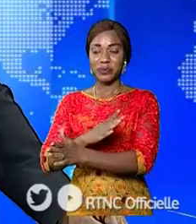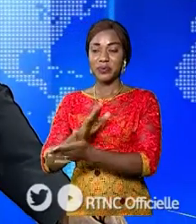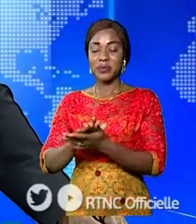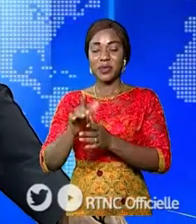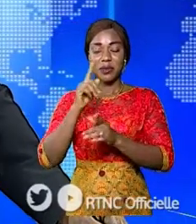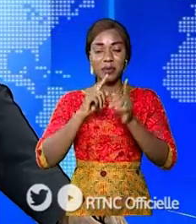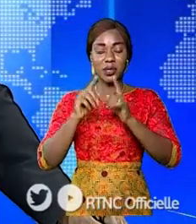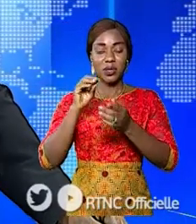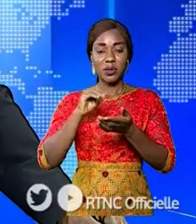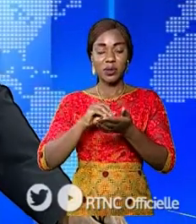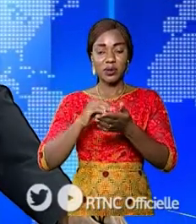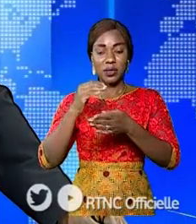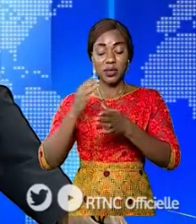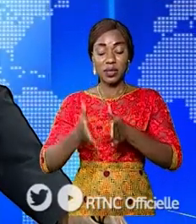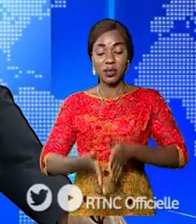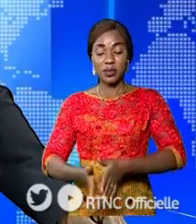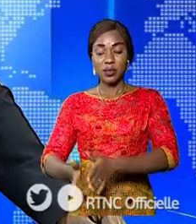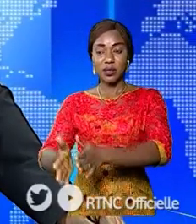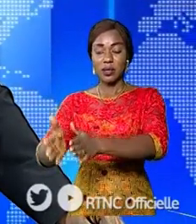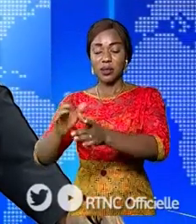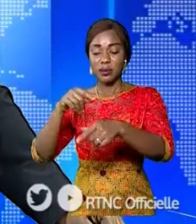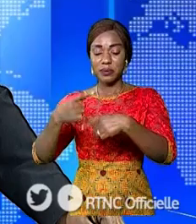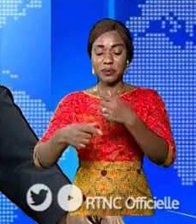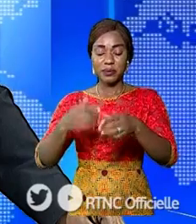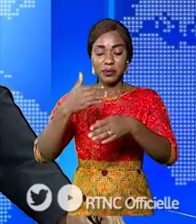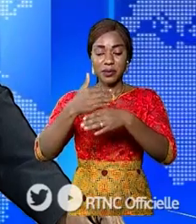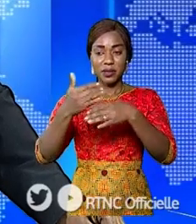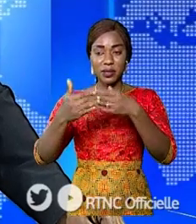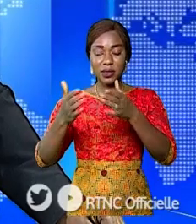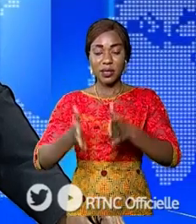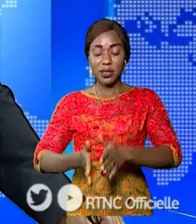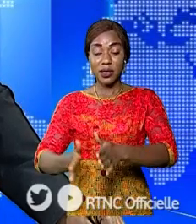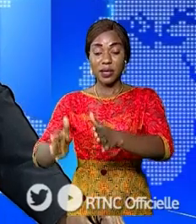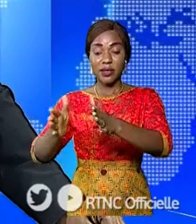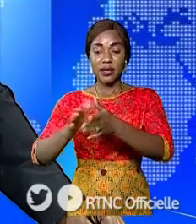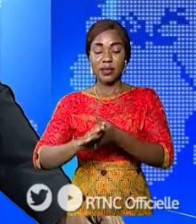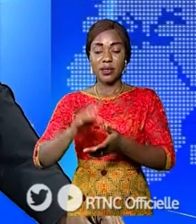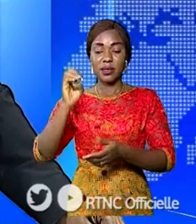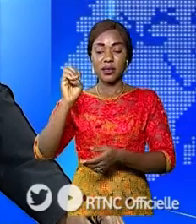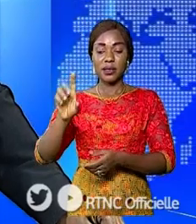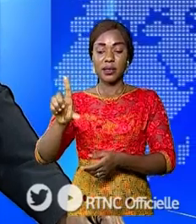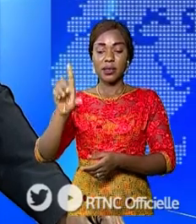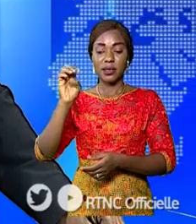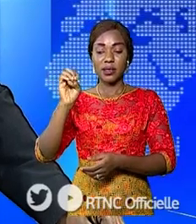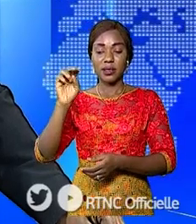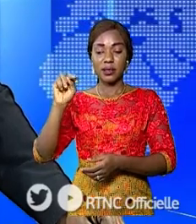Parlons infrastructure routière avec le démarrage des travaux d'asphaltage de l'avenue Elingessa, partant